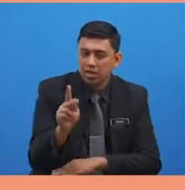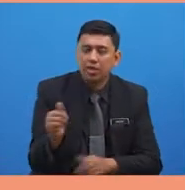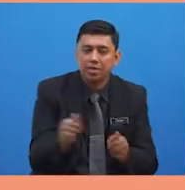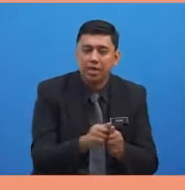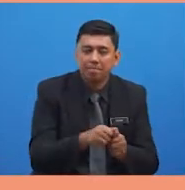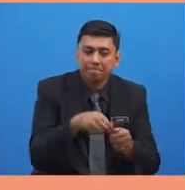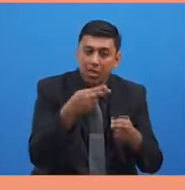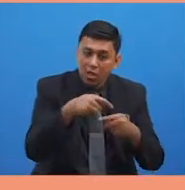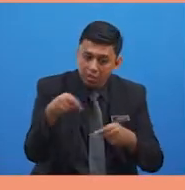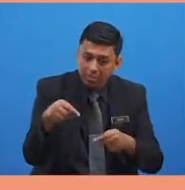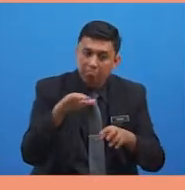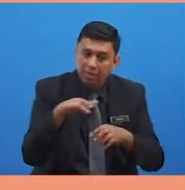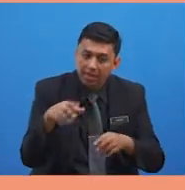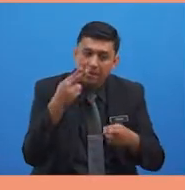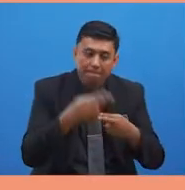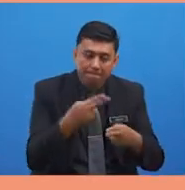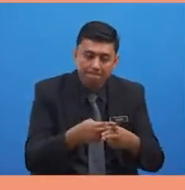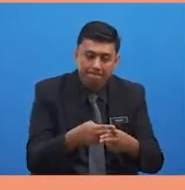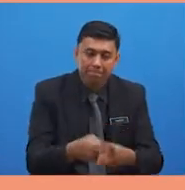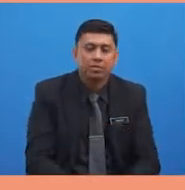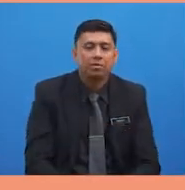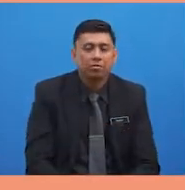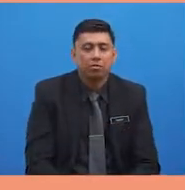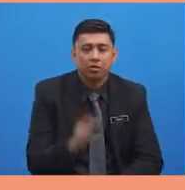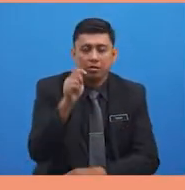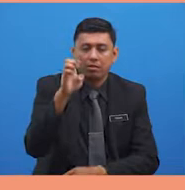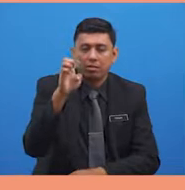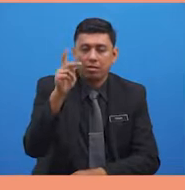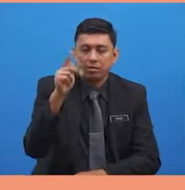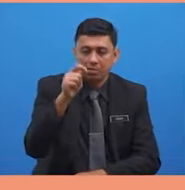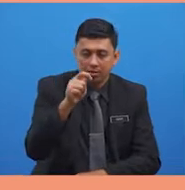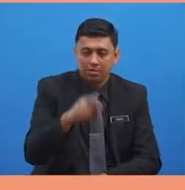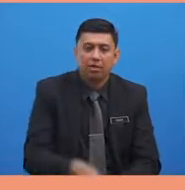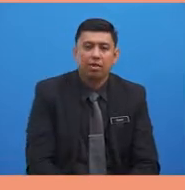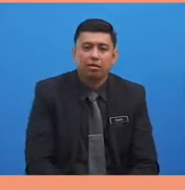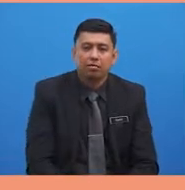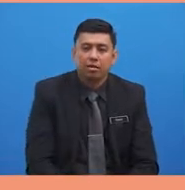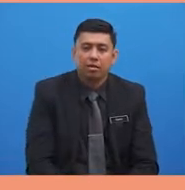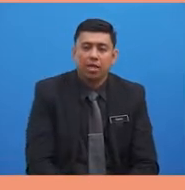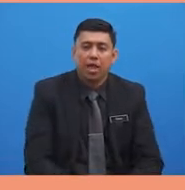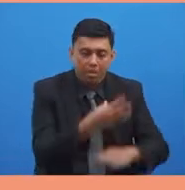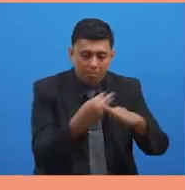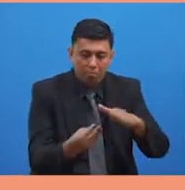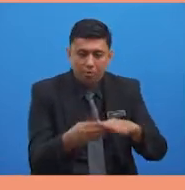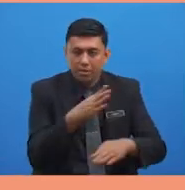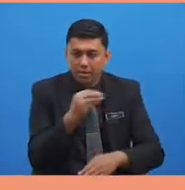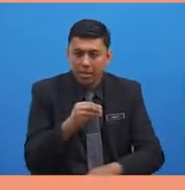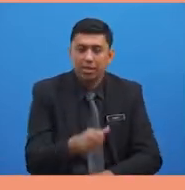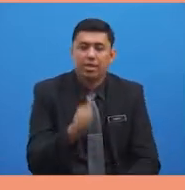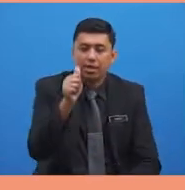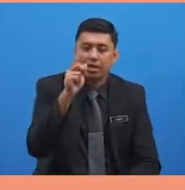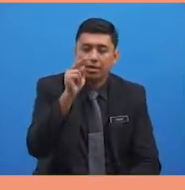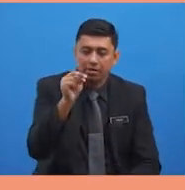menaik nama, diikuti dengan tag input dan atributnya, iaitu